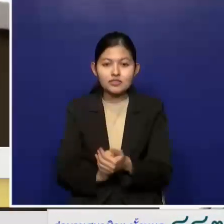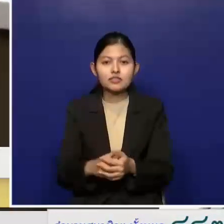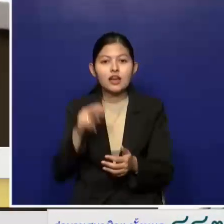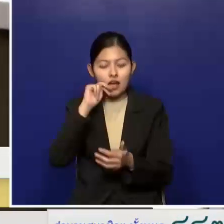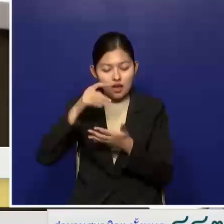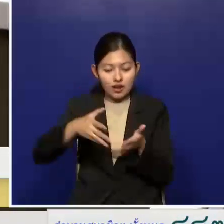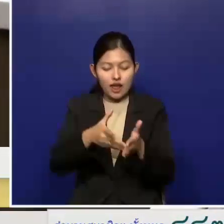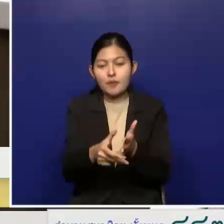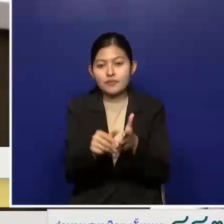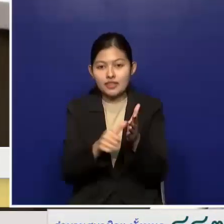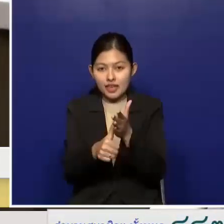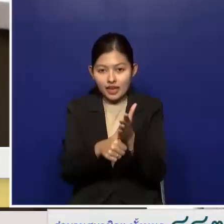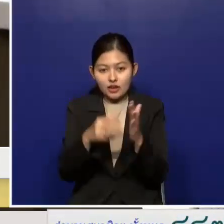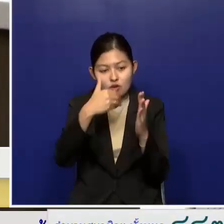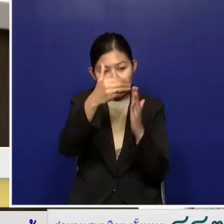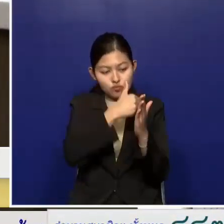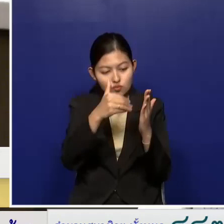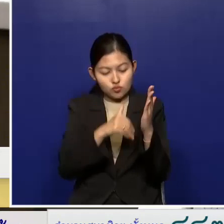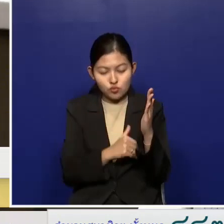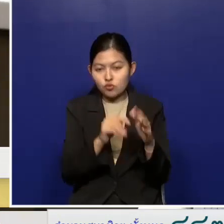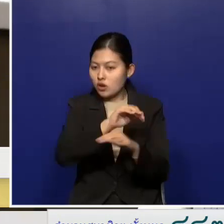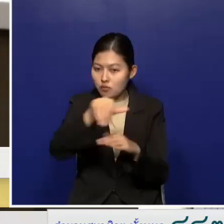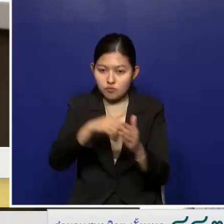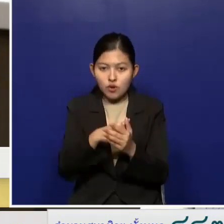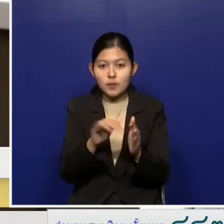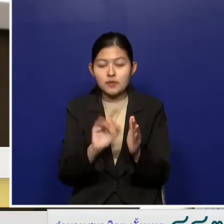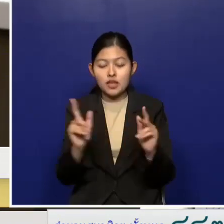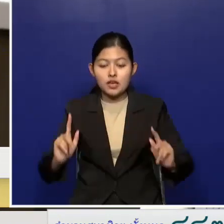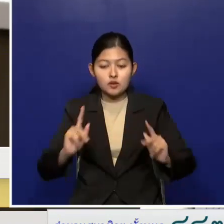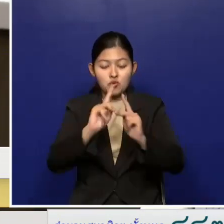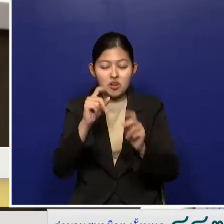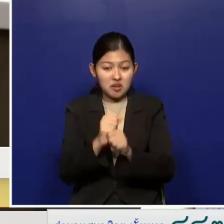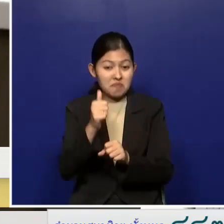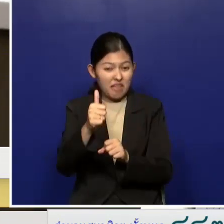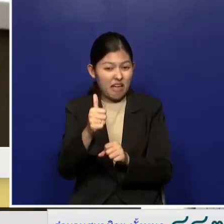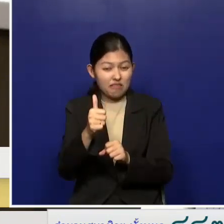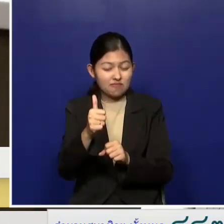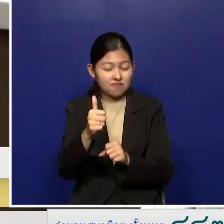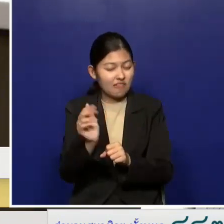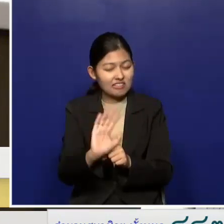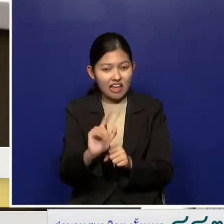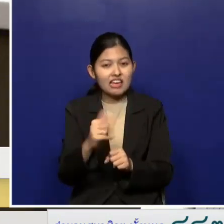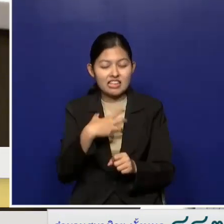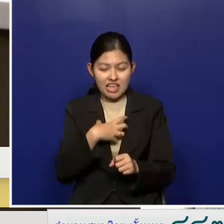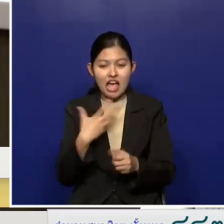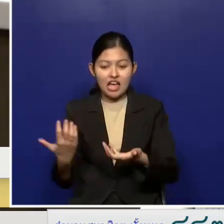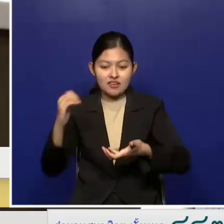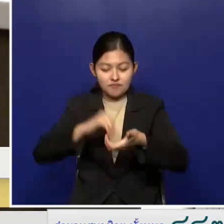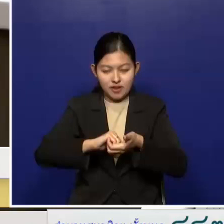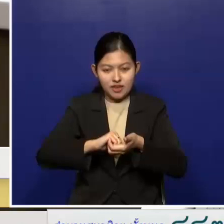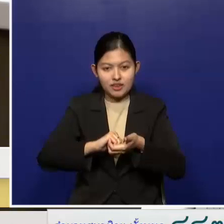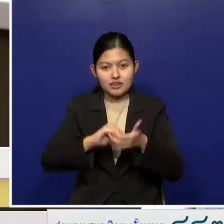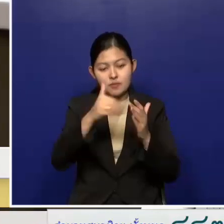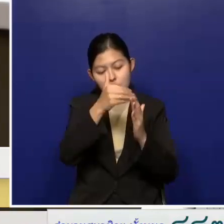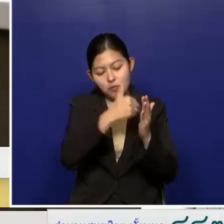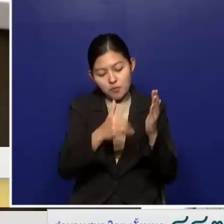บูรณาการทุกภาคส่วนที่เกี่ยวข้องไม่ใช่ว่ากระทรวงเดียวจะทำได้นะคะดิฉันอยากให้เป็นการบูรณาการกันอย่างแท้จ